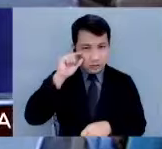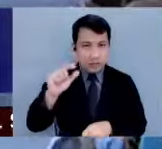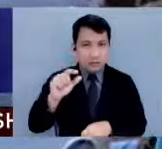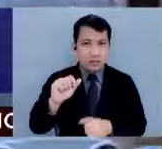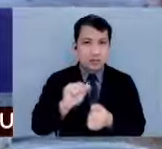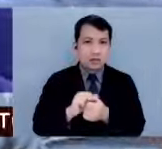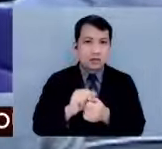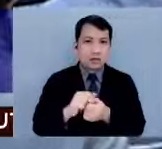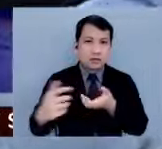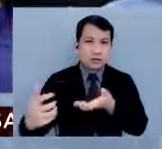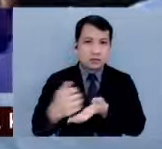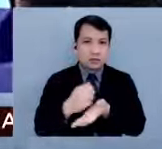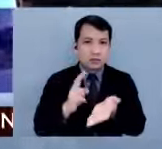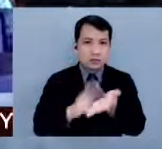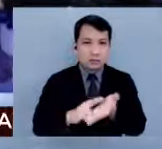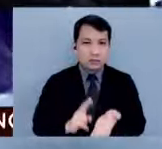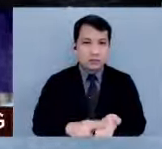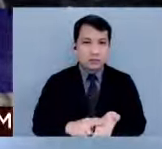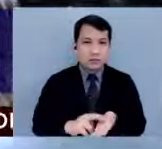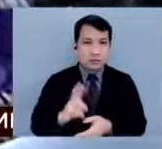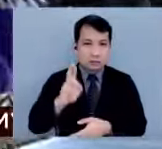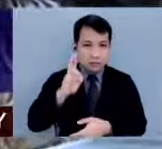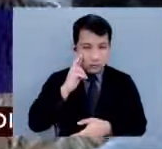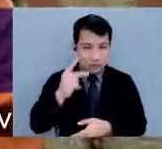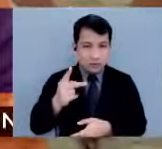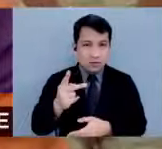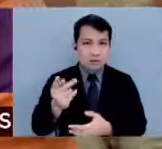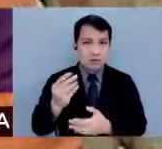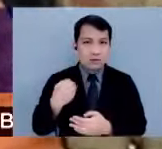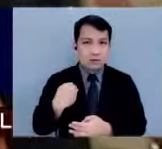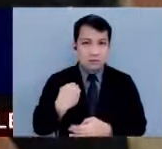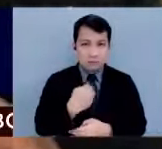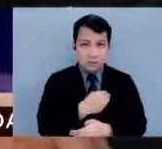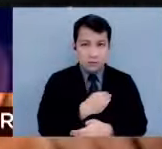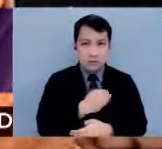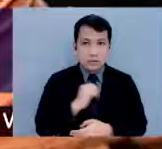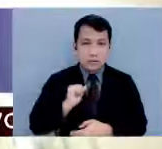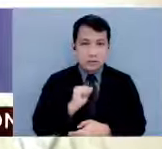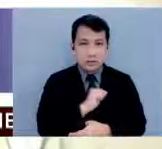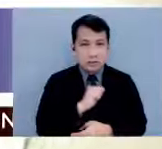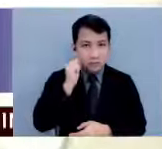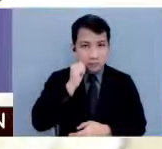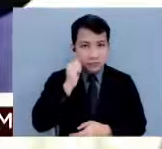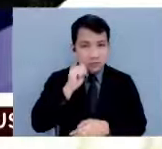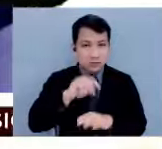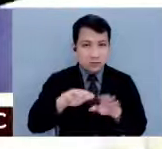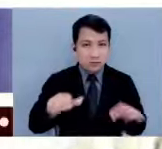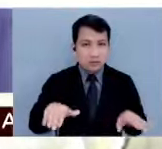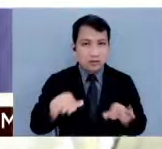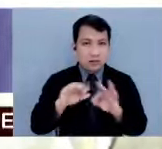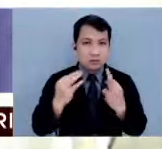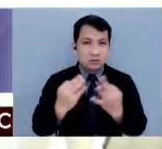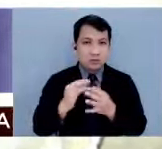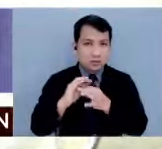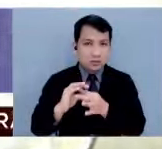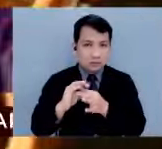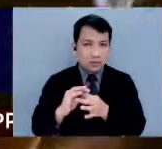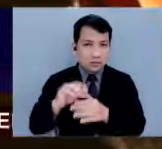ng pirma si Senador Robin Padilla sa mga miyembro ng Senate Committee on Women and Children, Family Relations and Gender